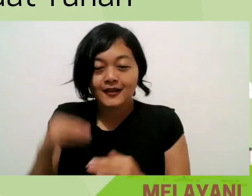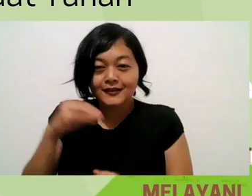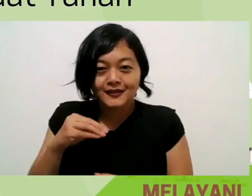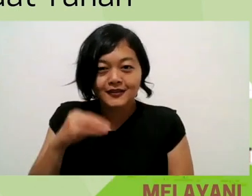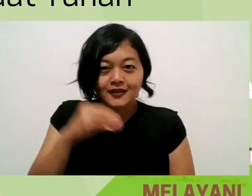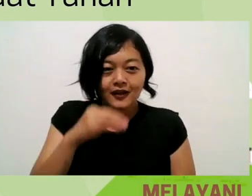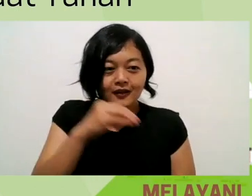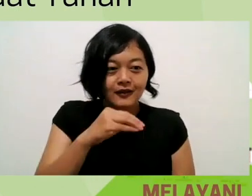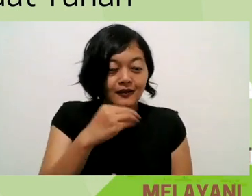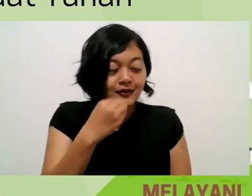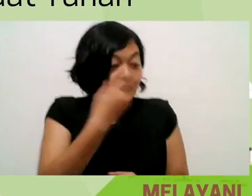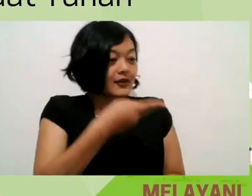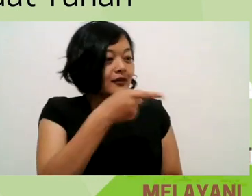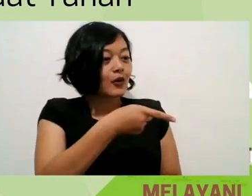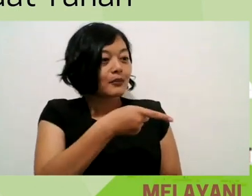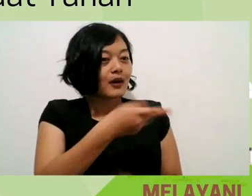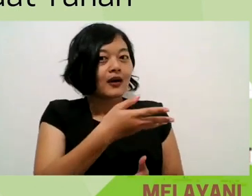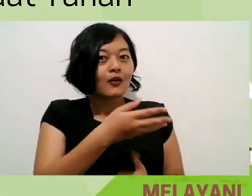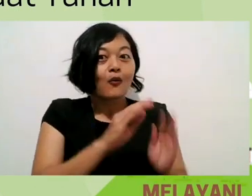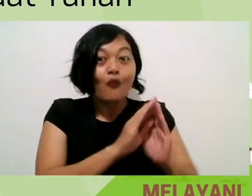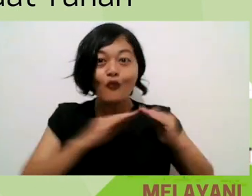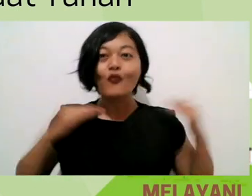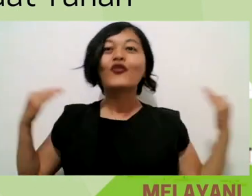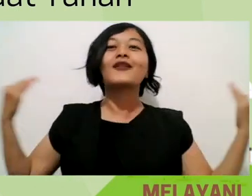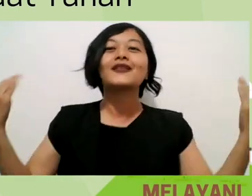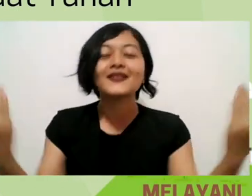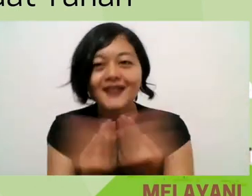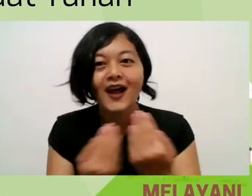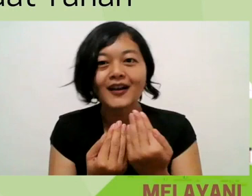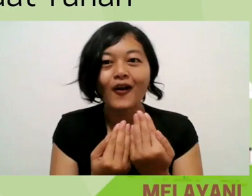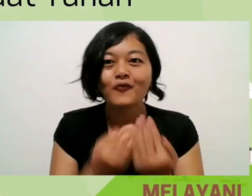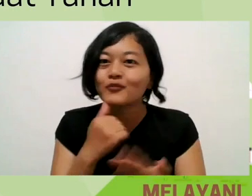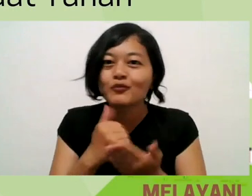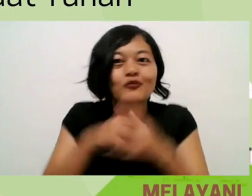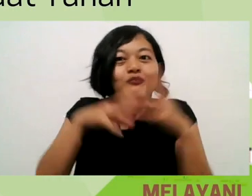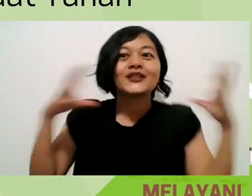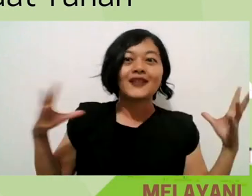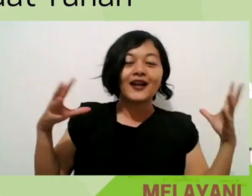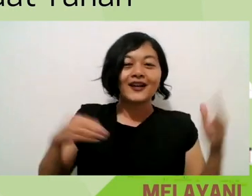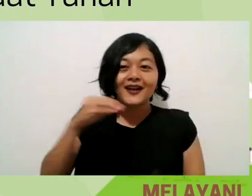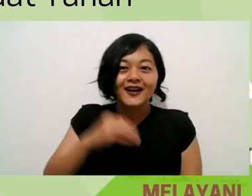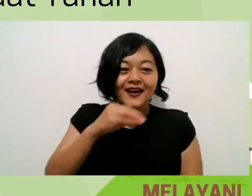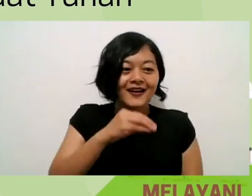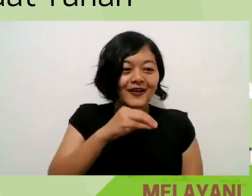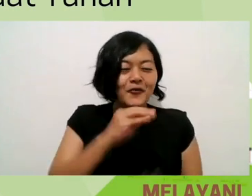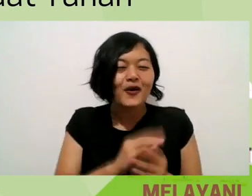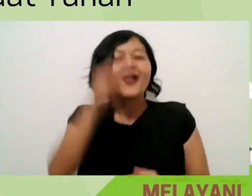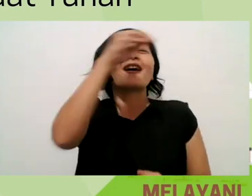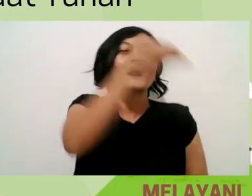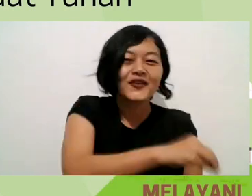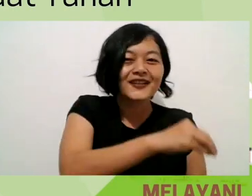Perhatikan, sekarang ia menyadari betapa terbatasnya cara berpikirnya selama